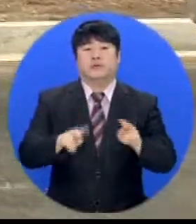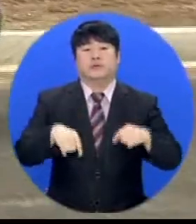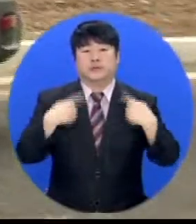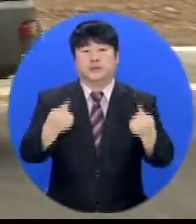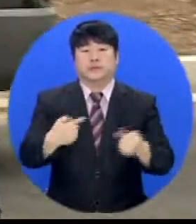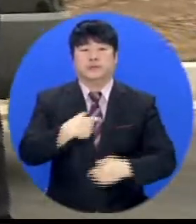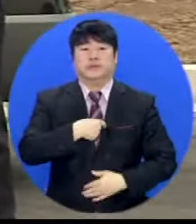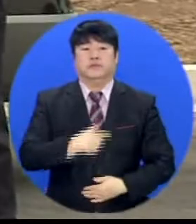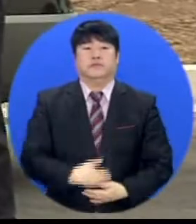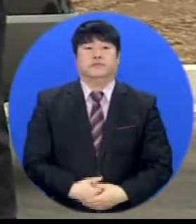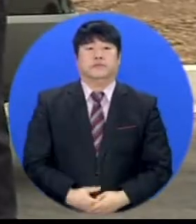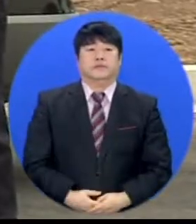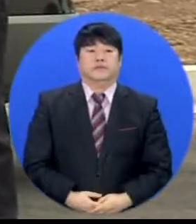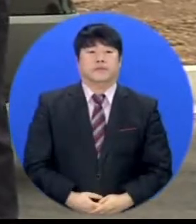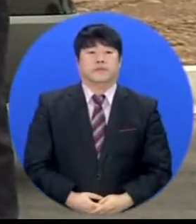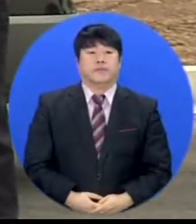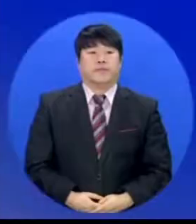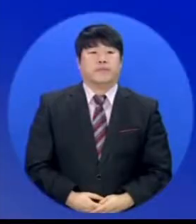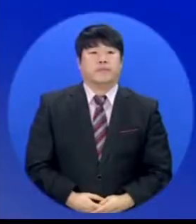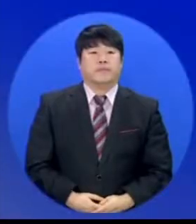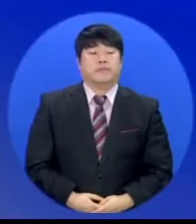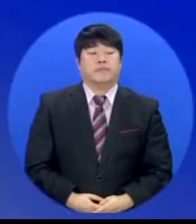거부했습니다.